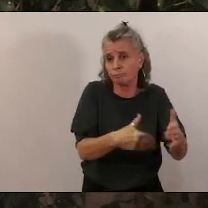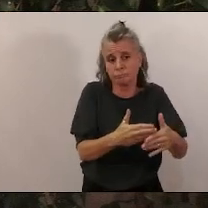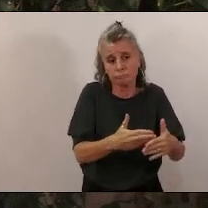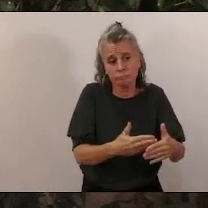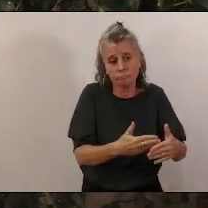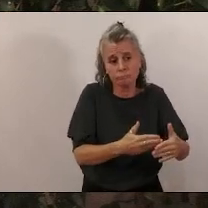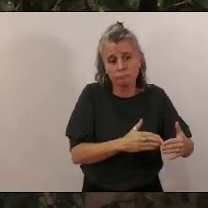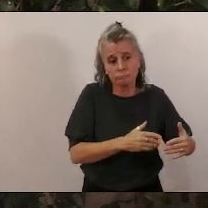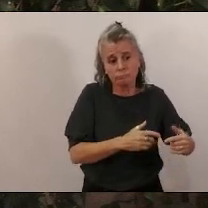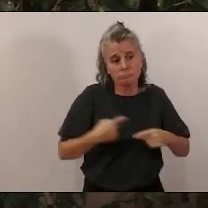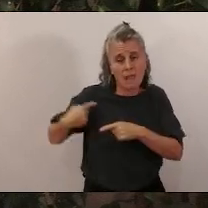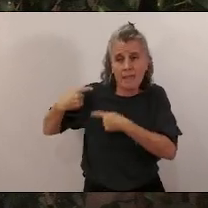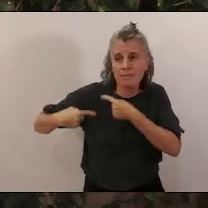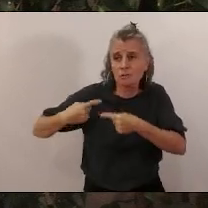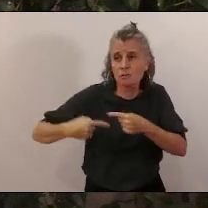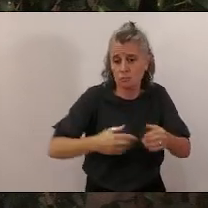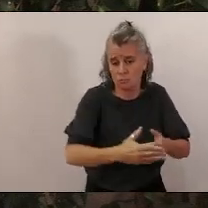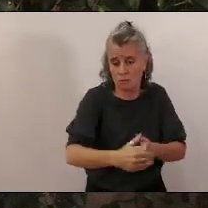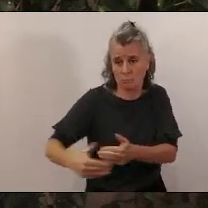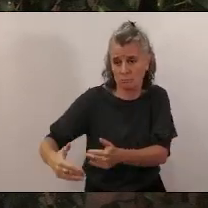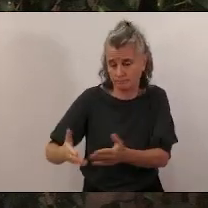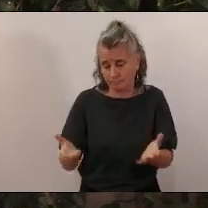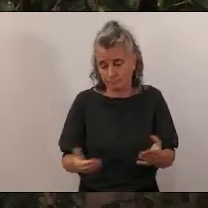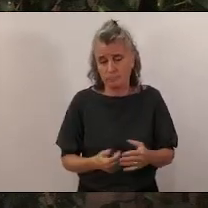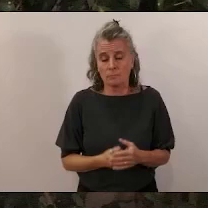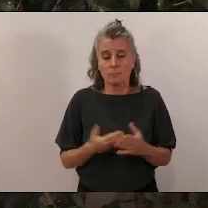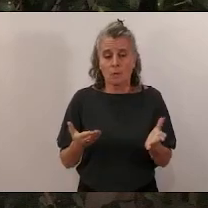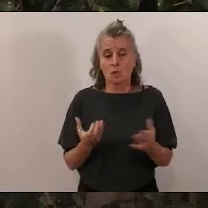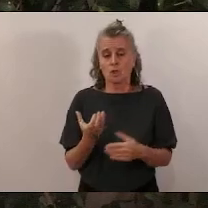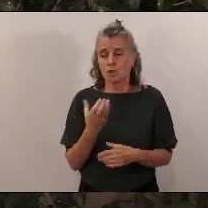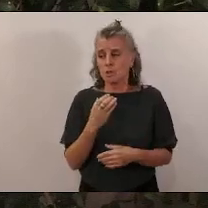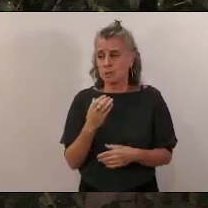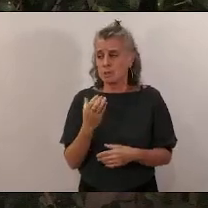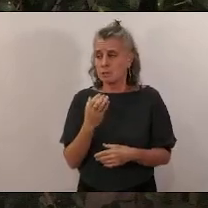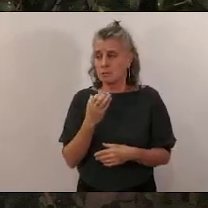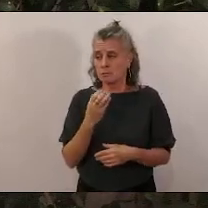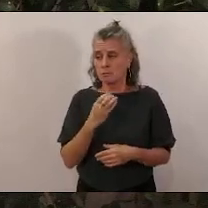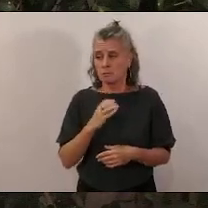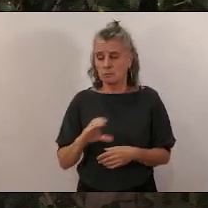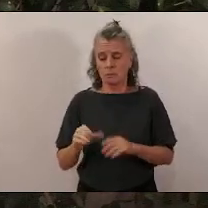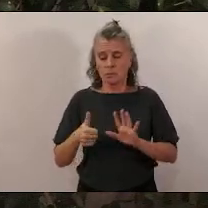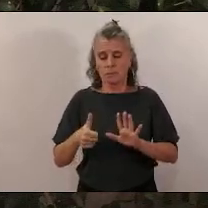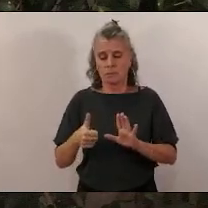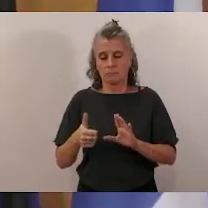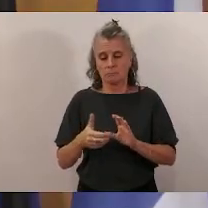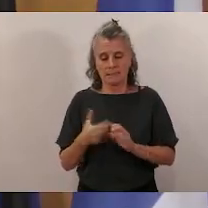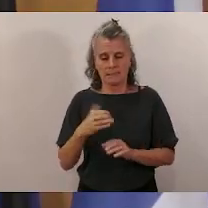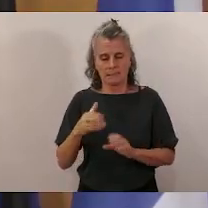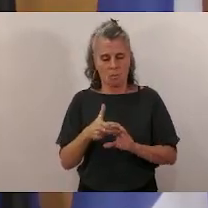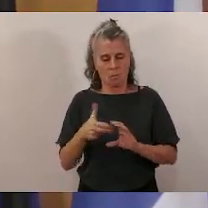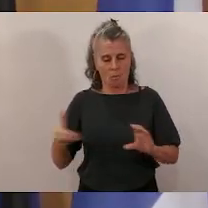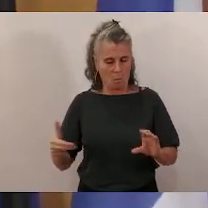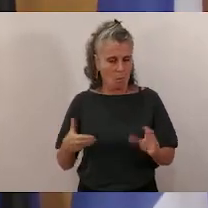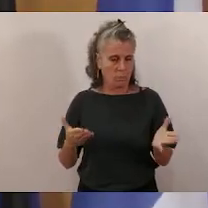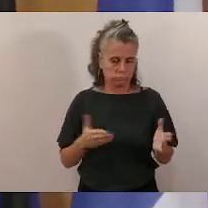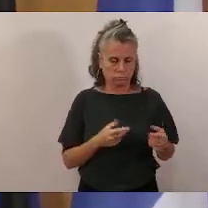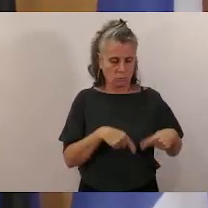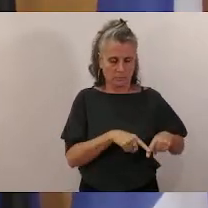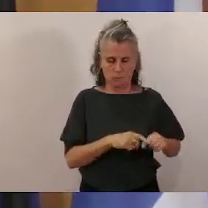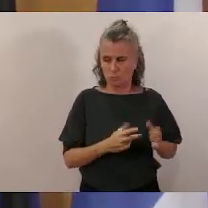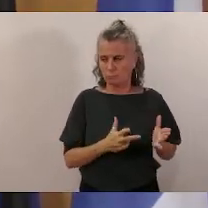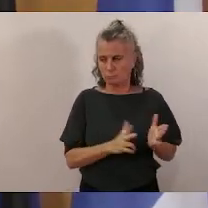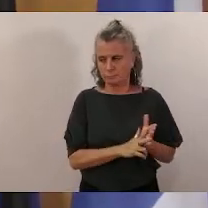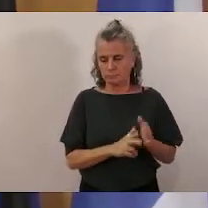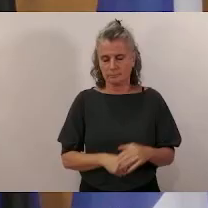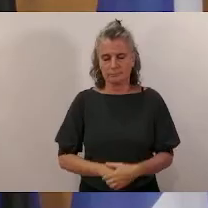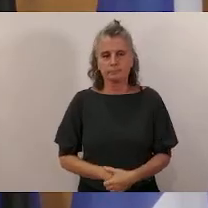de 106 800 euros avec un avis favorable de la commission. Merci. Sur le rapport numéro 10, y